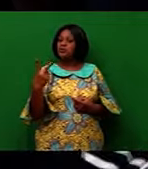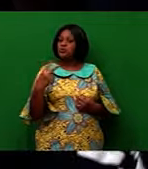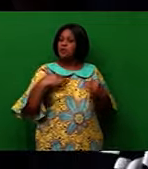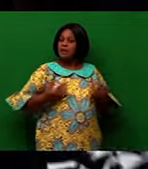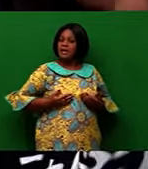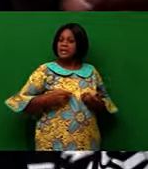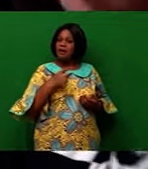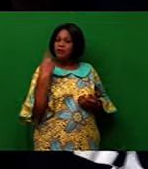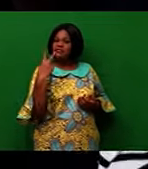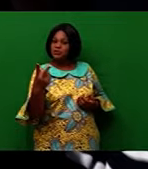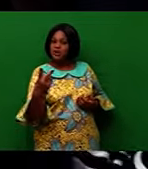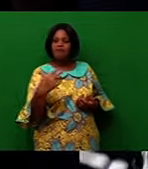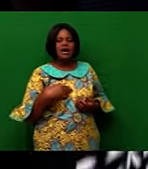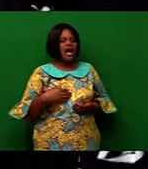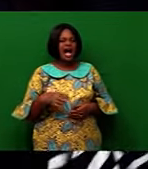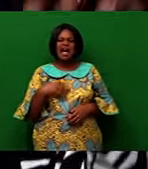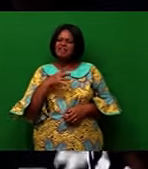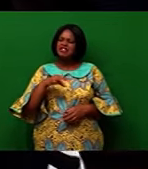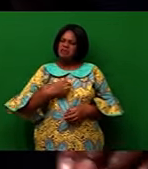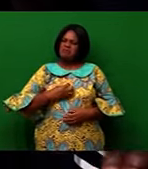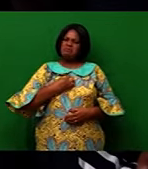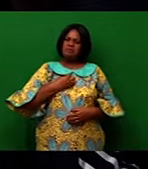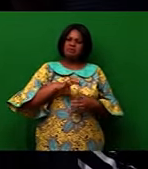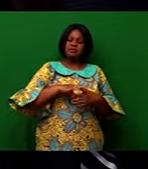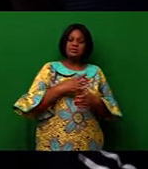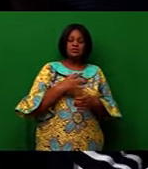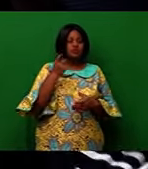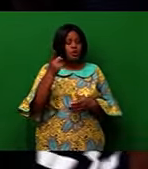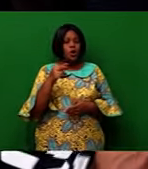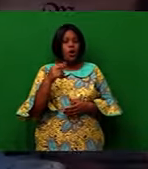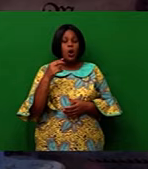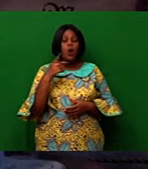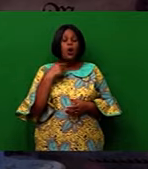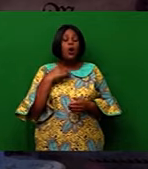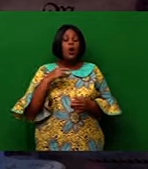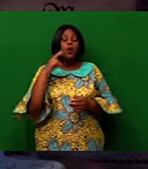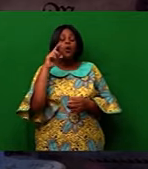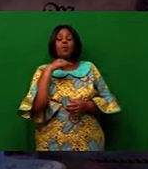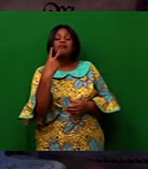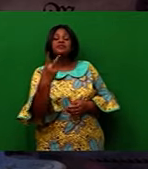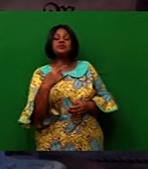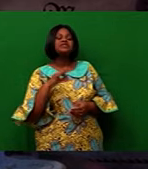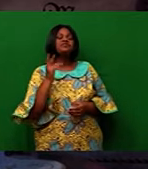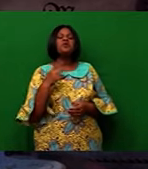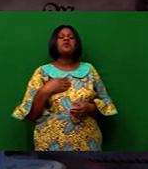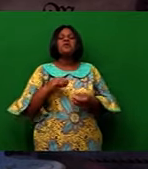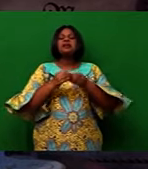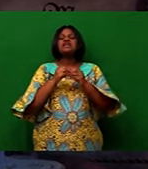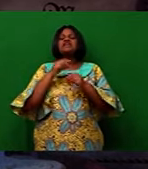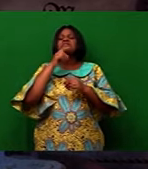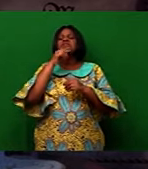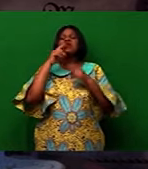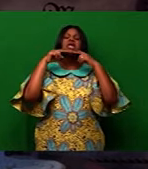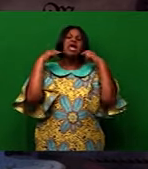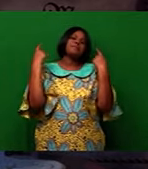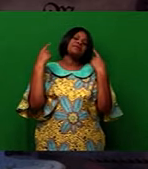nani. Vana vanenge vane shanjiwo dzamai vavo. Saka barika ndere kufadza baba. Ndio vanofara nokuti ivo. Kana namai vasingafari